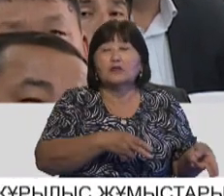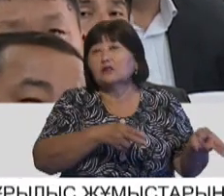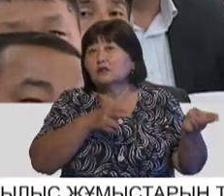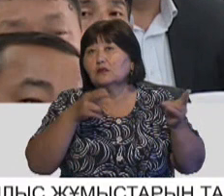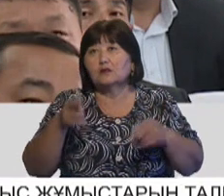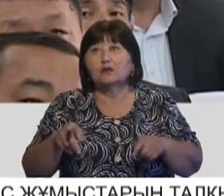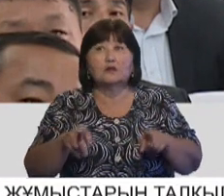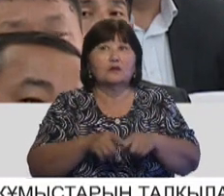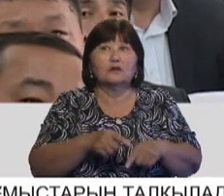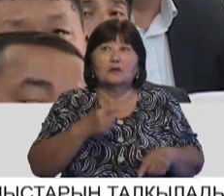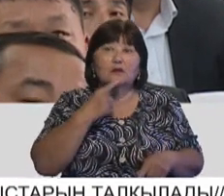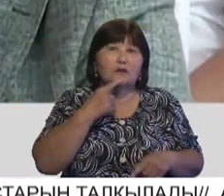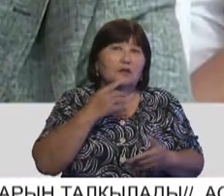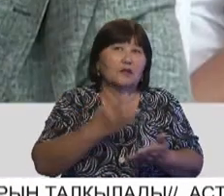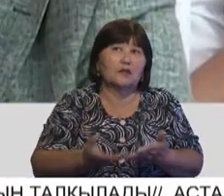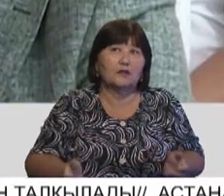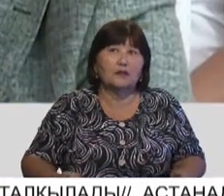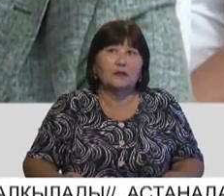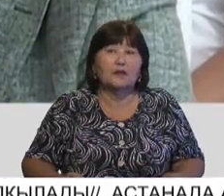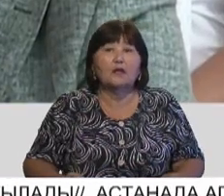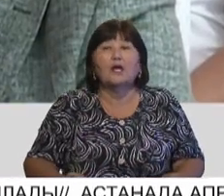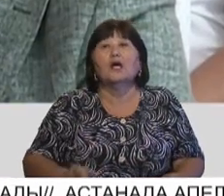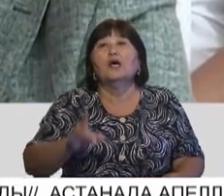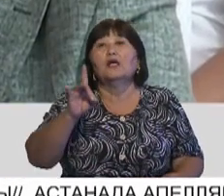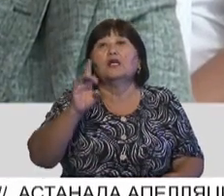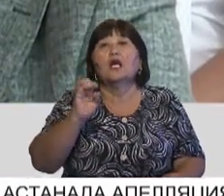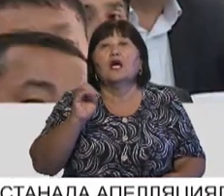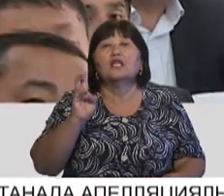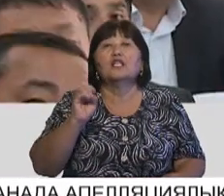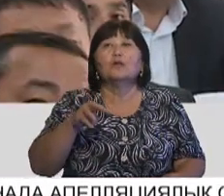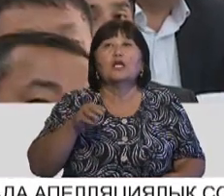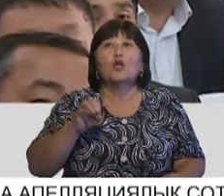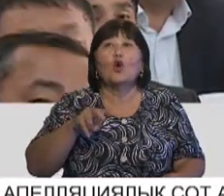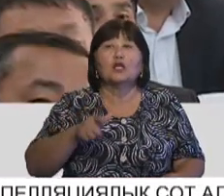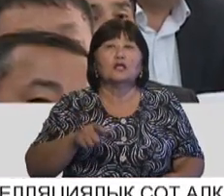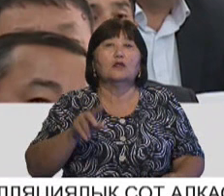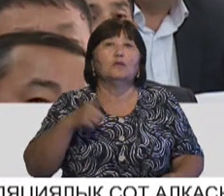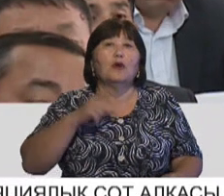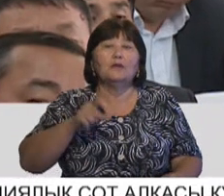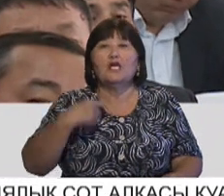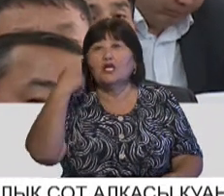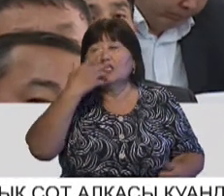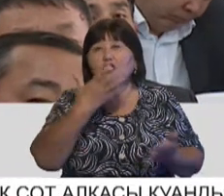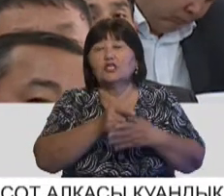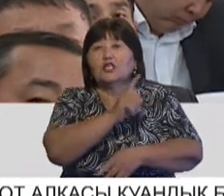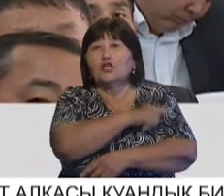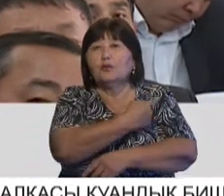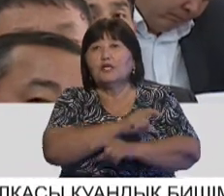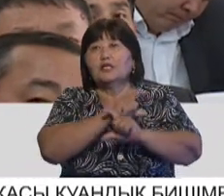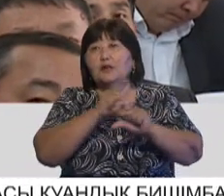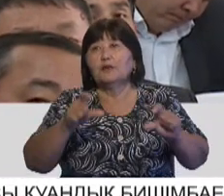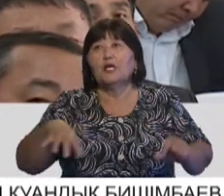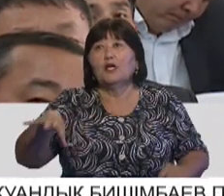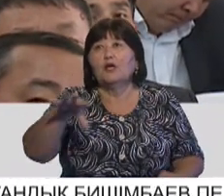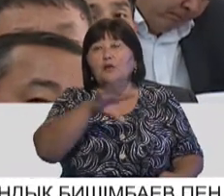неден повороттан ғана күтіп алады қаланыкі. Реаниматолог мамандар керек, біз жеке медициналық мекемелермен